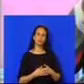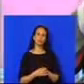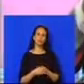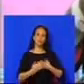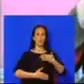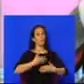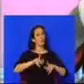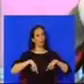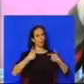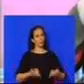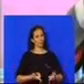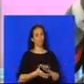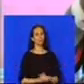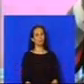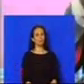במהלך החיים